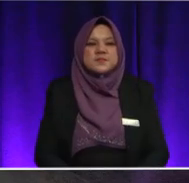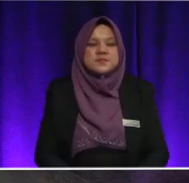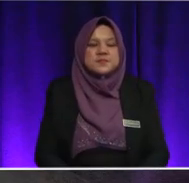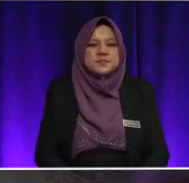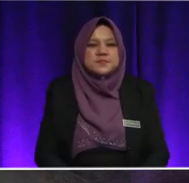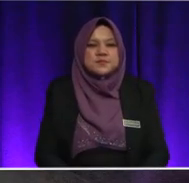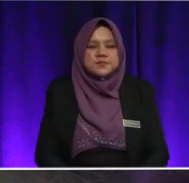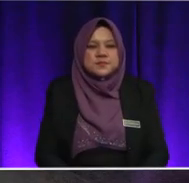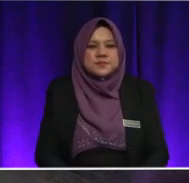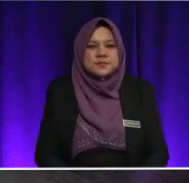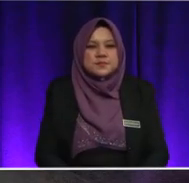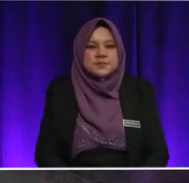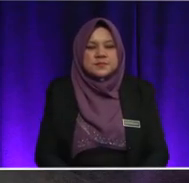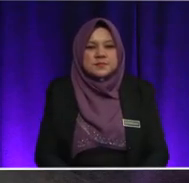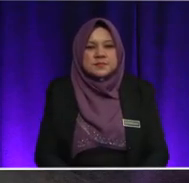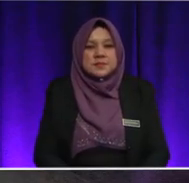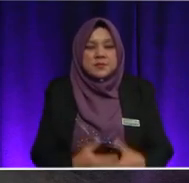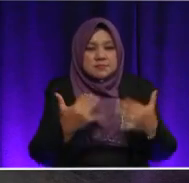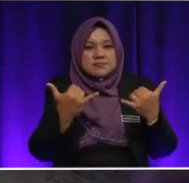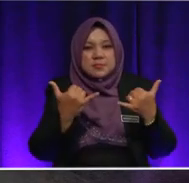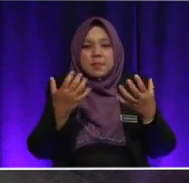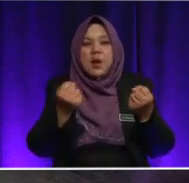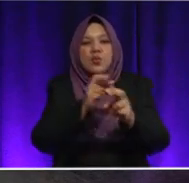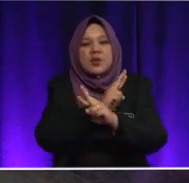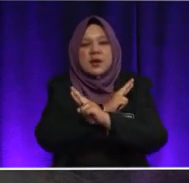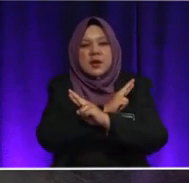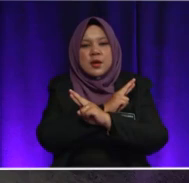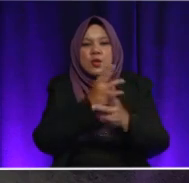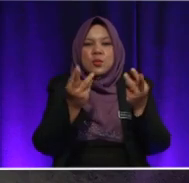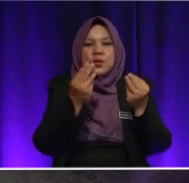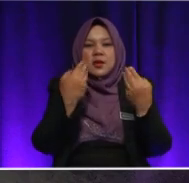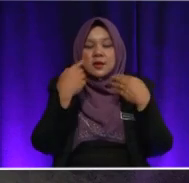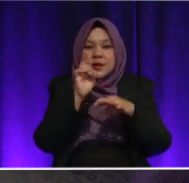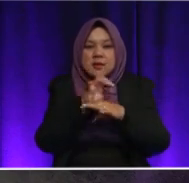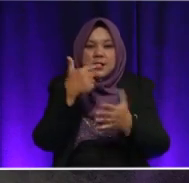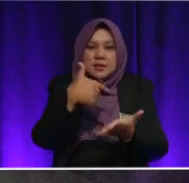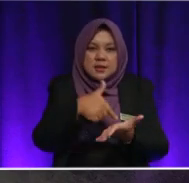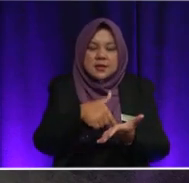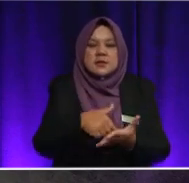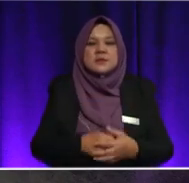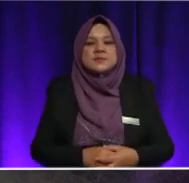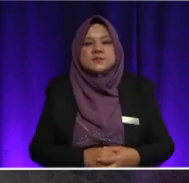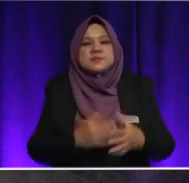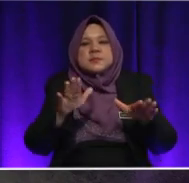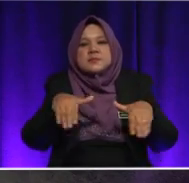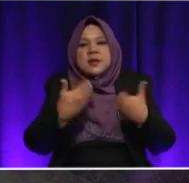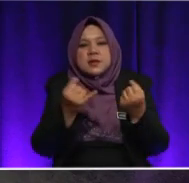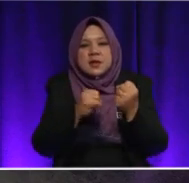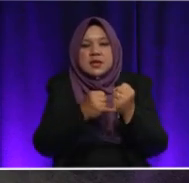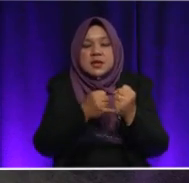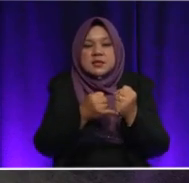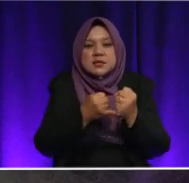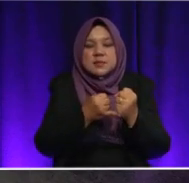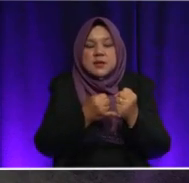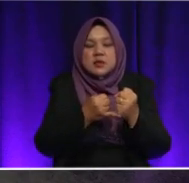boleh baik banyak lagi mungkin lebah ini ada lagi tips jimat petrolium ataupun bahan